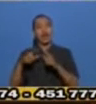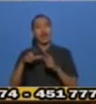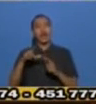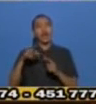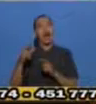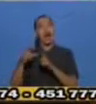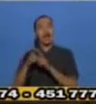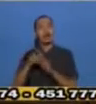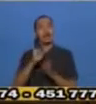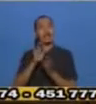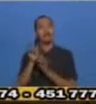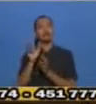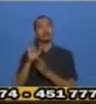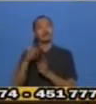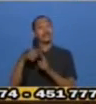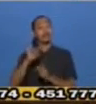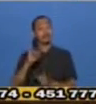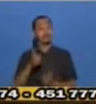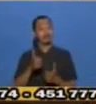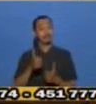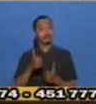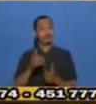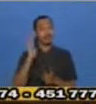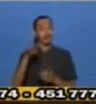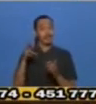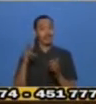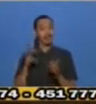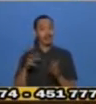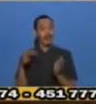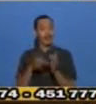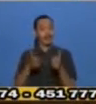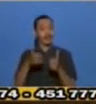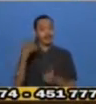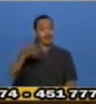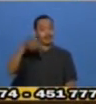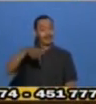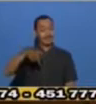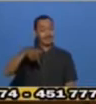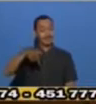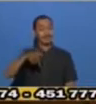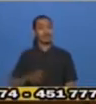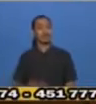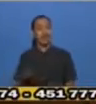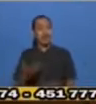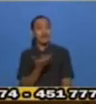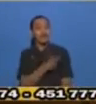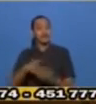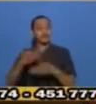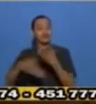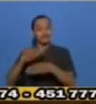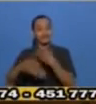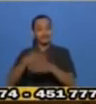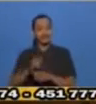harus jeda dulu ya. Bu Nuning kita jeda dulu, nanti kita lanjutkan lagi obrolan kita. Tetap bersama kami dalam bincang hari ini melaksanakan pelaksanaan